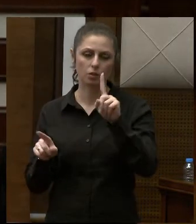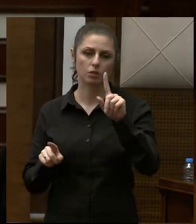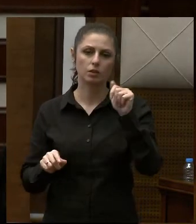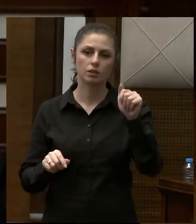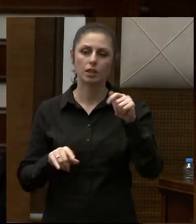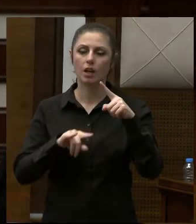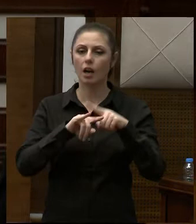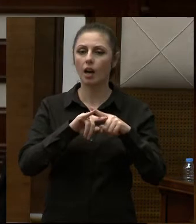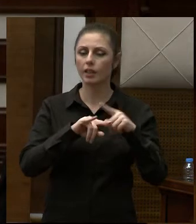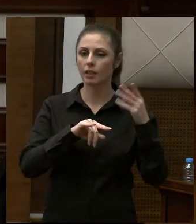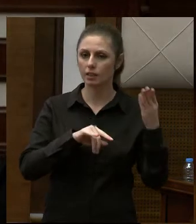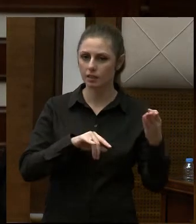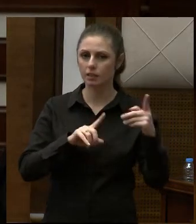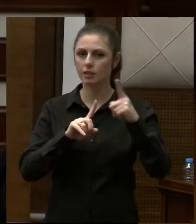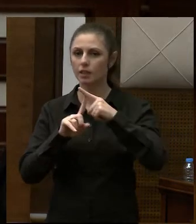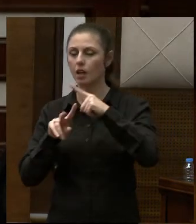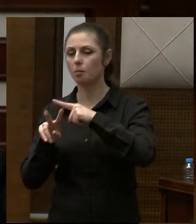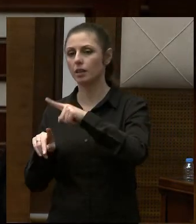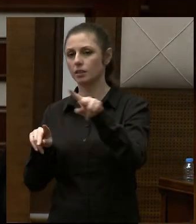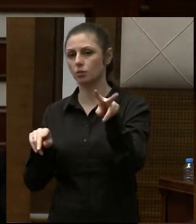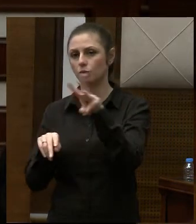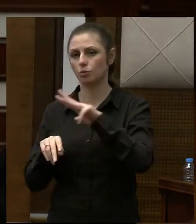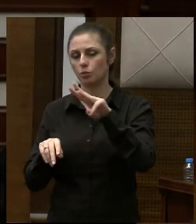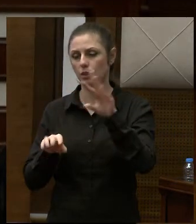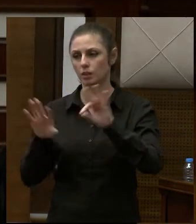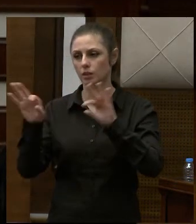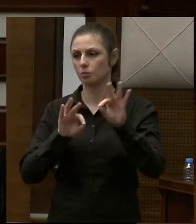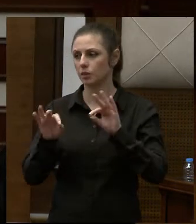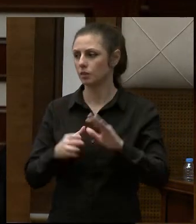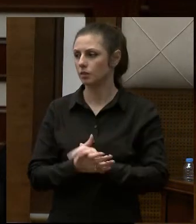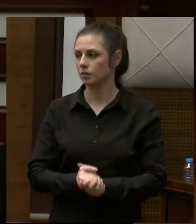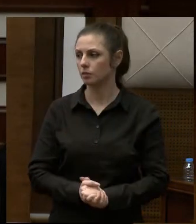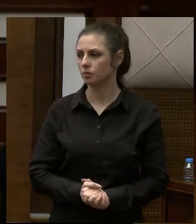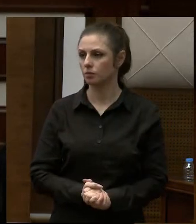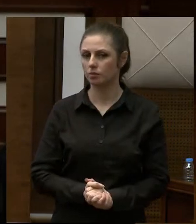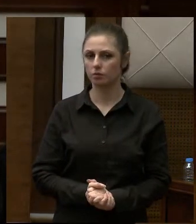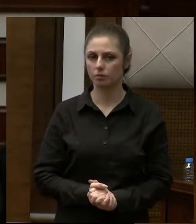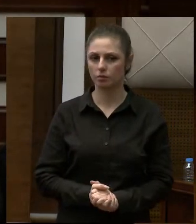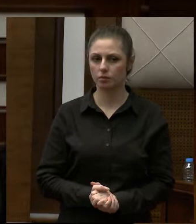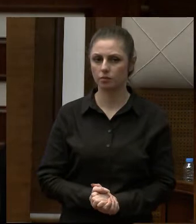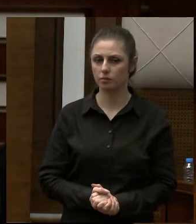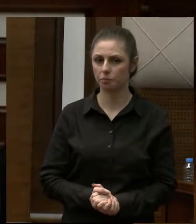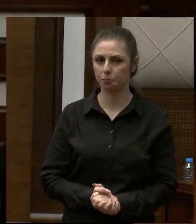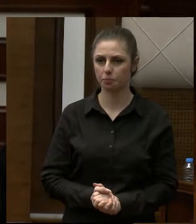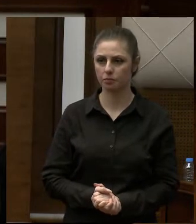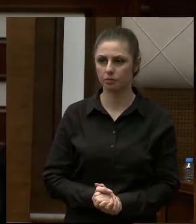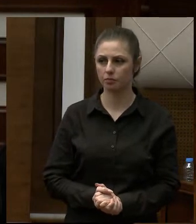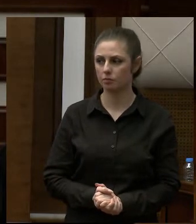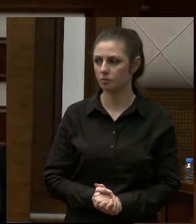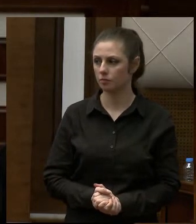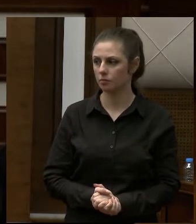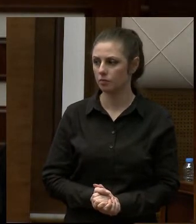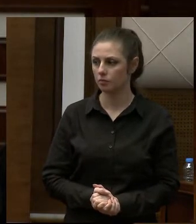oyla Hayrettin Altınok ve Tamer Canbaz seçilmişlerdir. Arz edelim. 16'şar oyla. Evet. Peki.